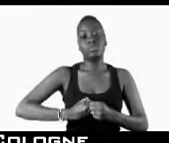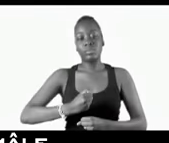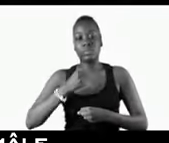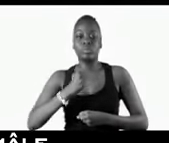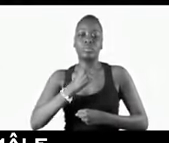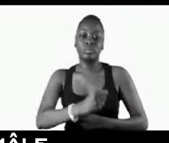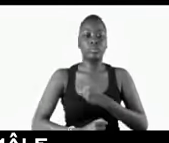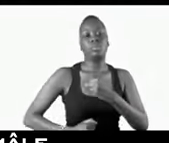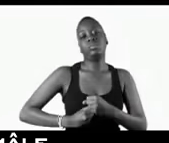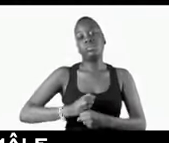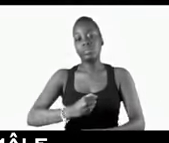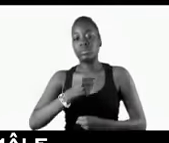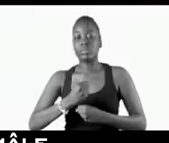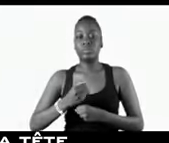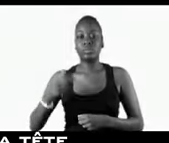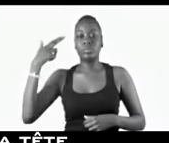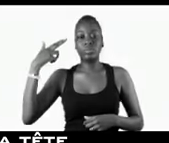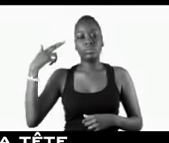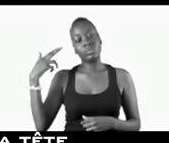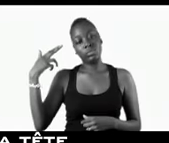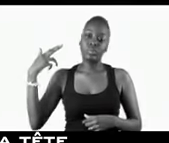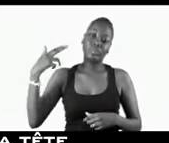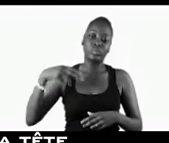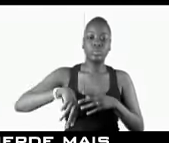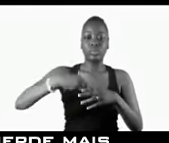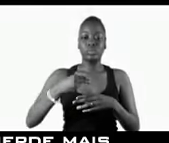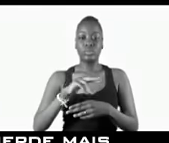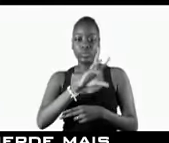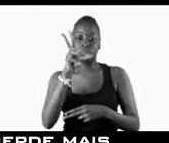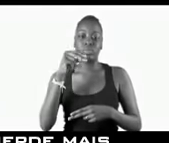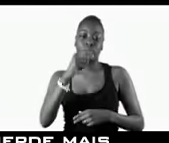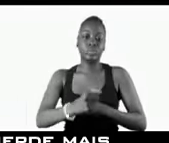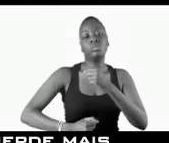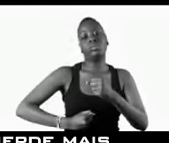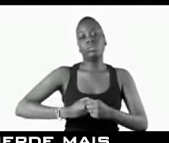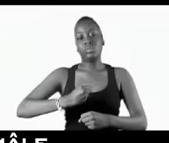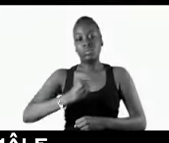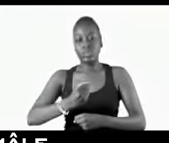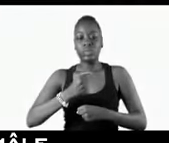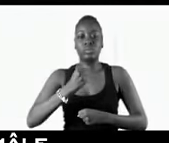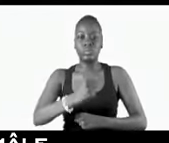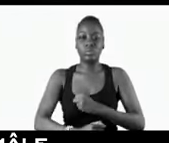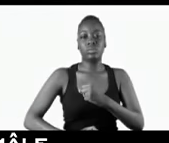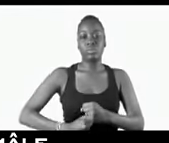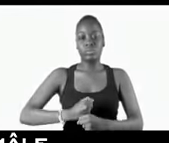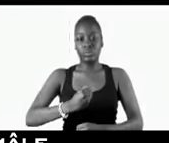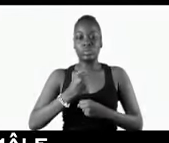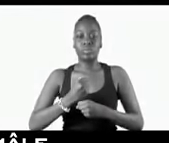l'alcoolone, mais ça fait ma haine. Un flingue sur la tête, je suis sorti de la merde, mais ça fait